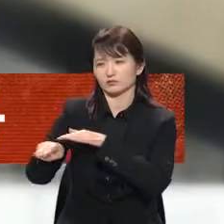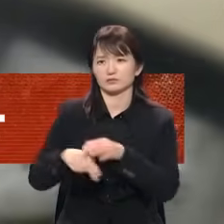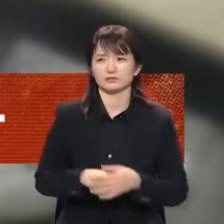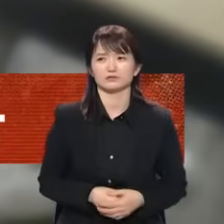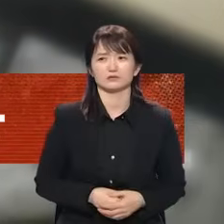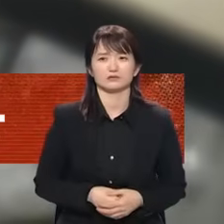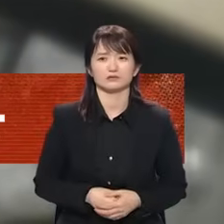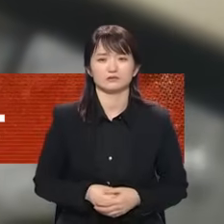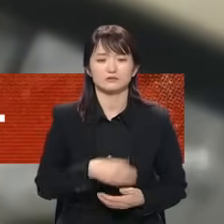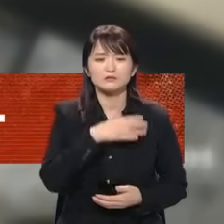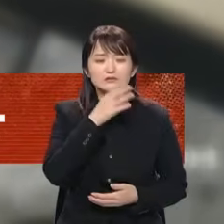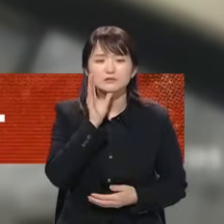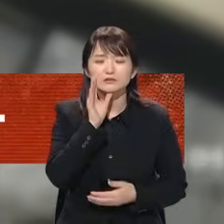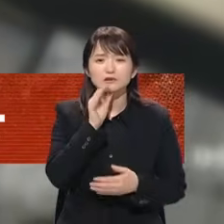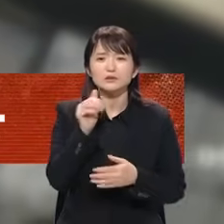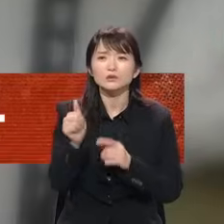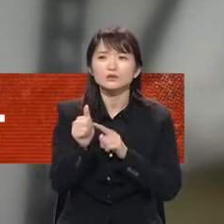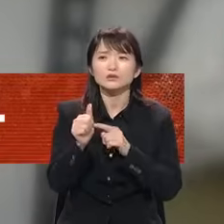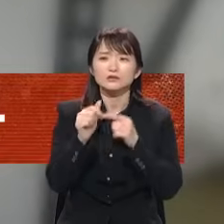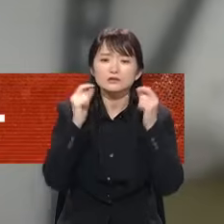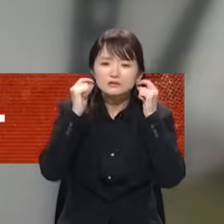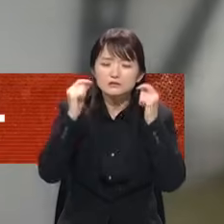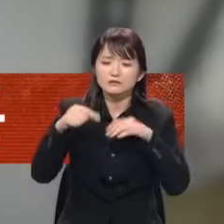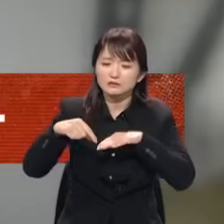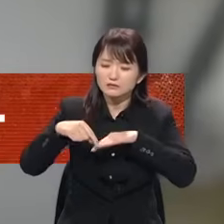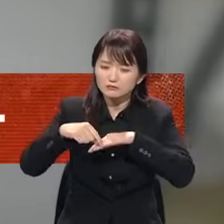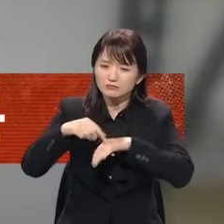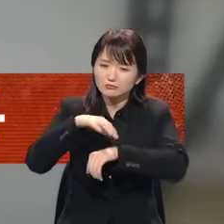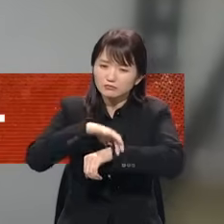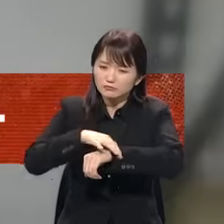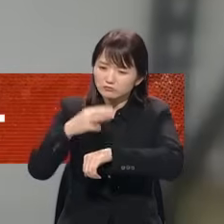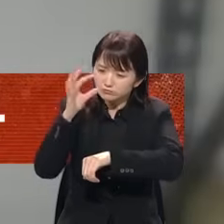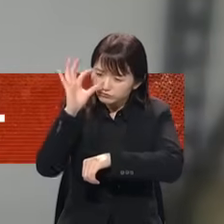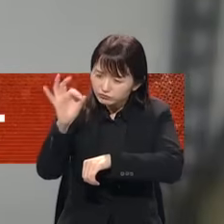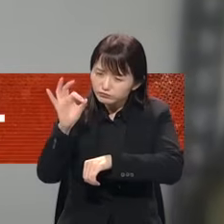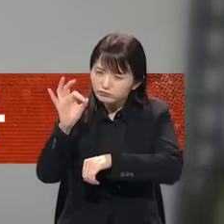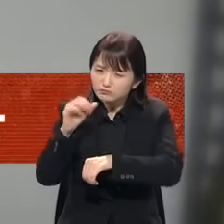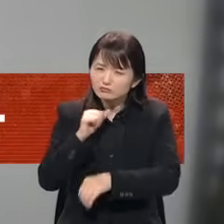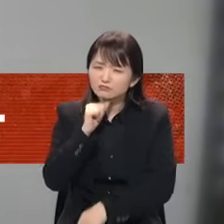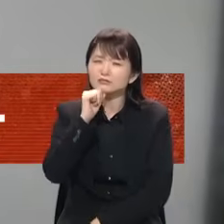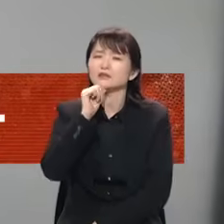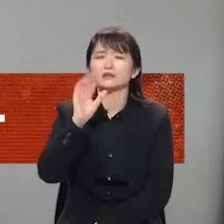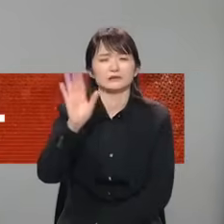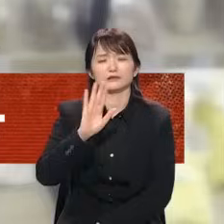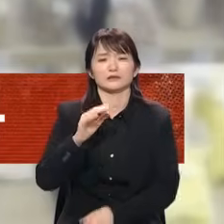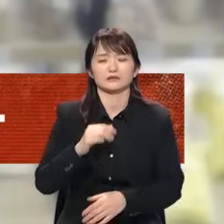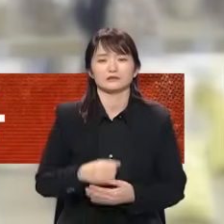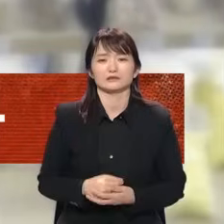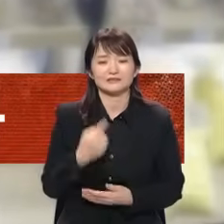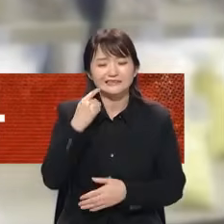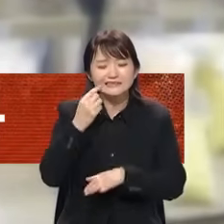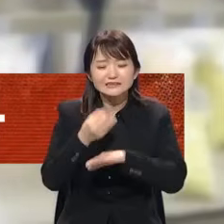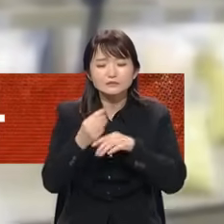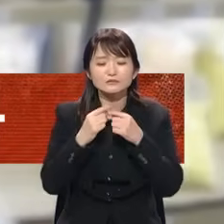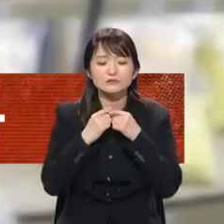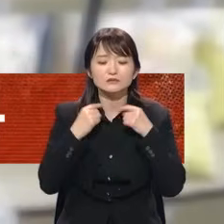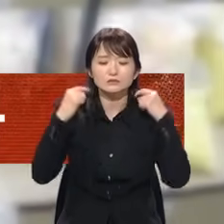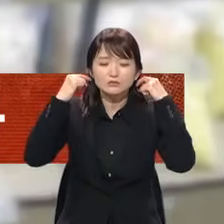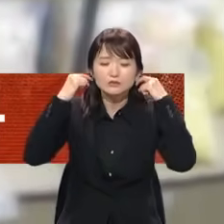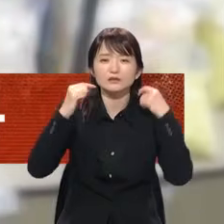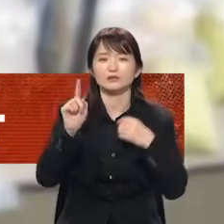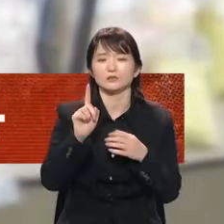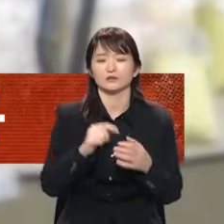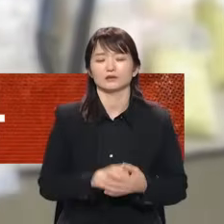귀금속 착용하고 있고 외관상 그렇게 어려워 보이지 않았다는 거예요. 금목걸이하고 있대요. 그렇죠. 그런 상황이면 이게